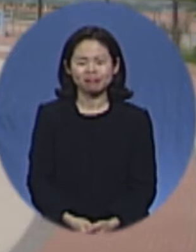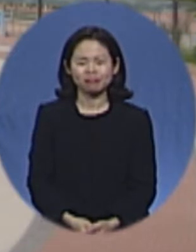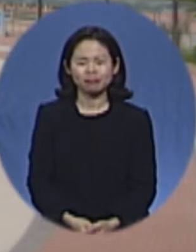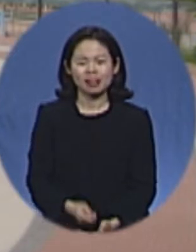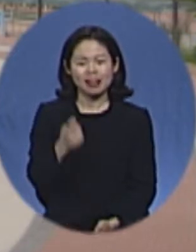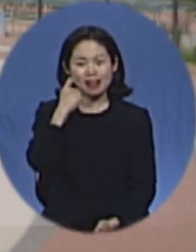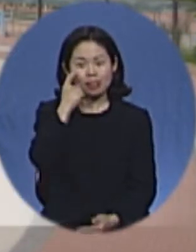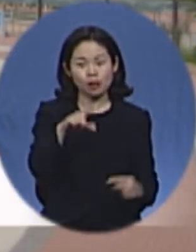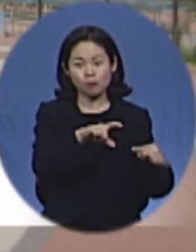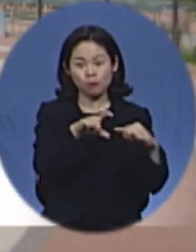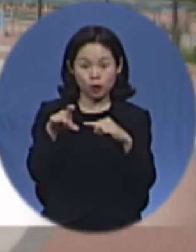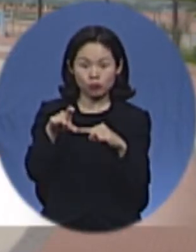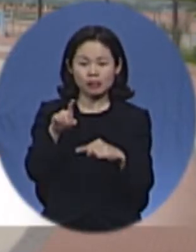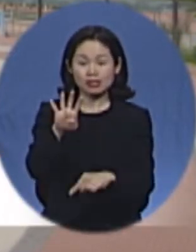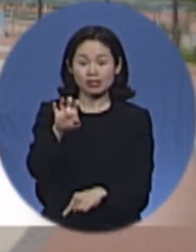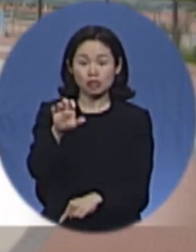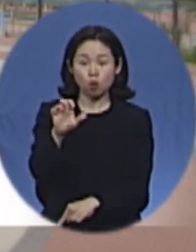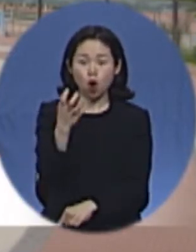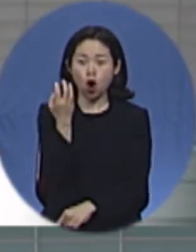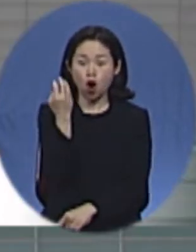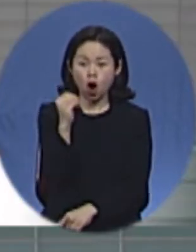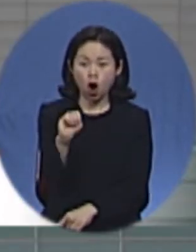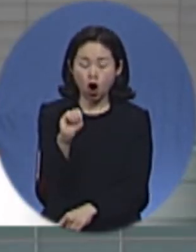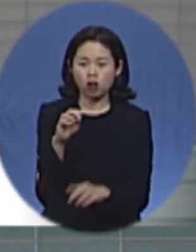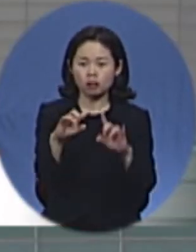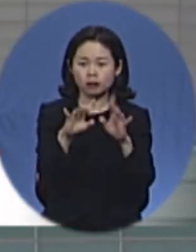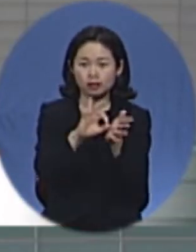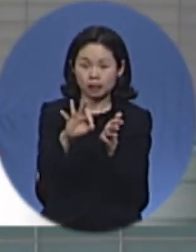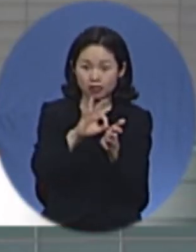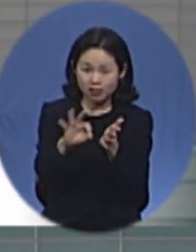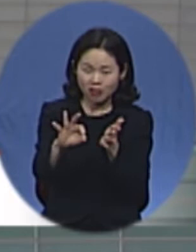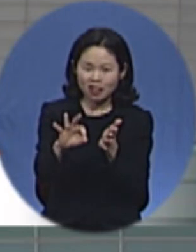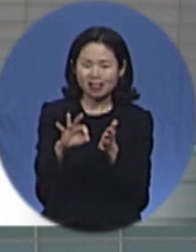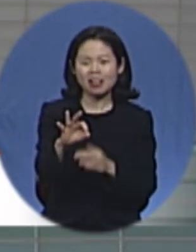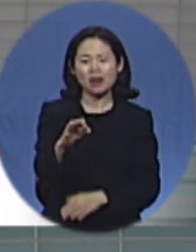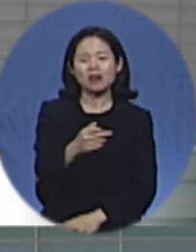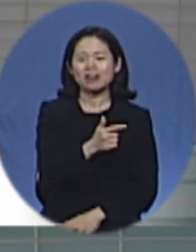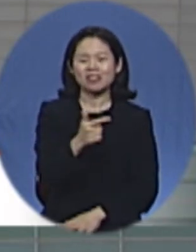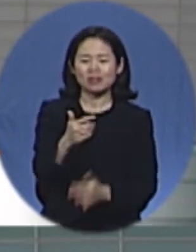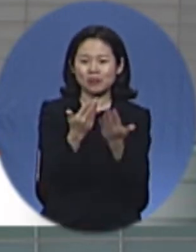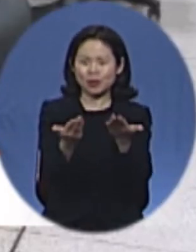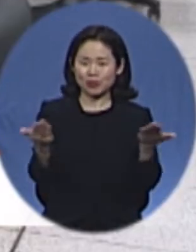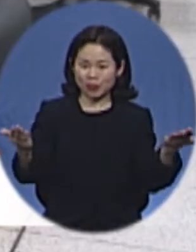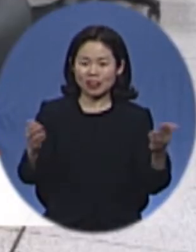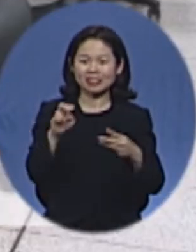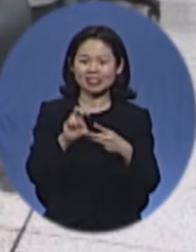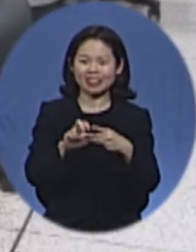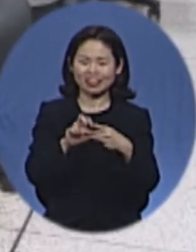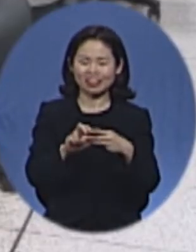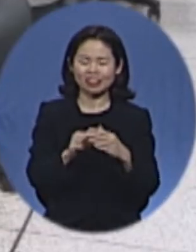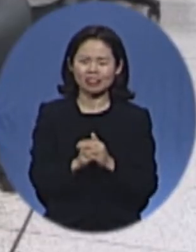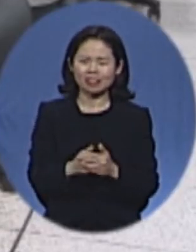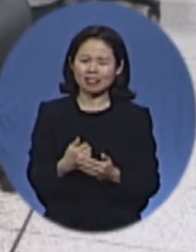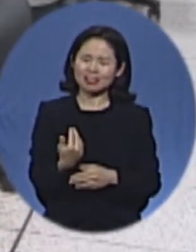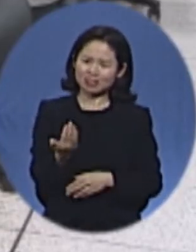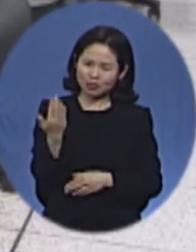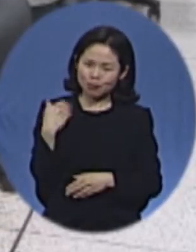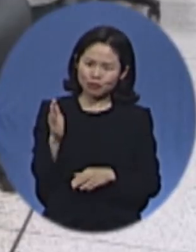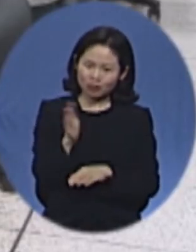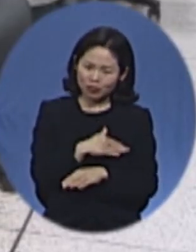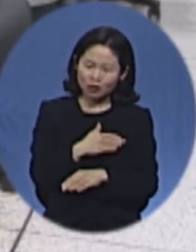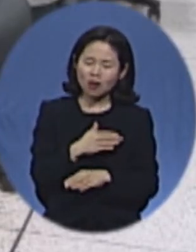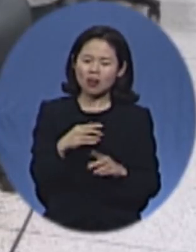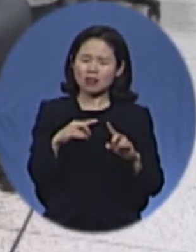한 달 평균 45억 원어치의 전기를 쓰는 대형 전시 컨벤션 센터입니다. 지난해부터 전력 사용량이